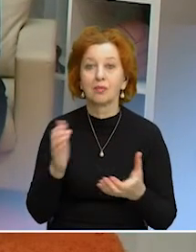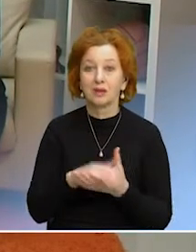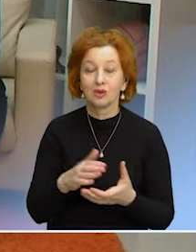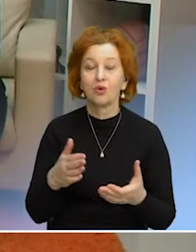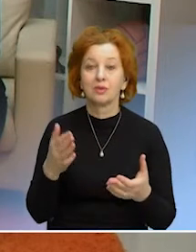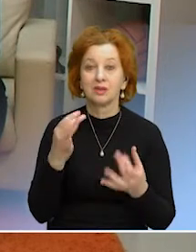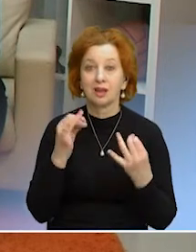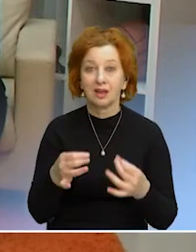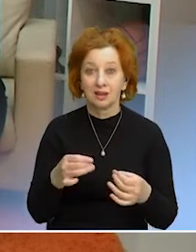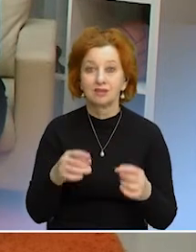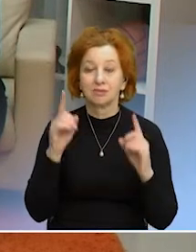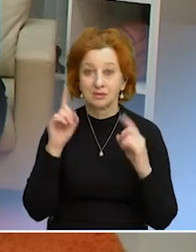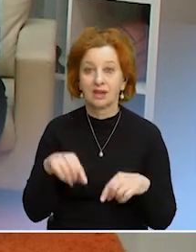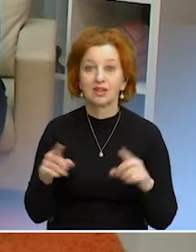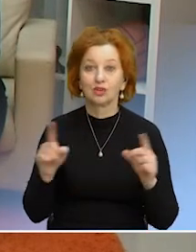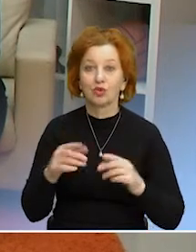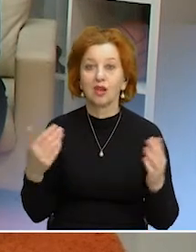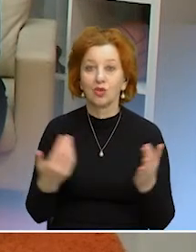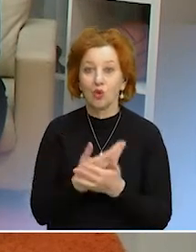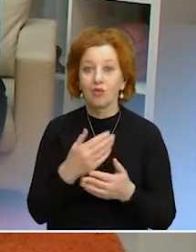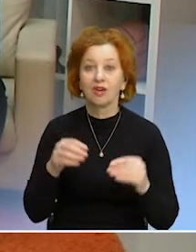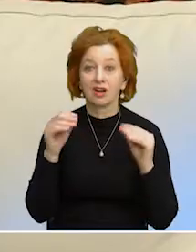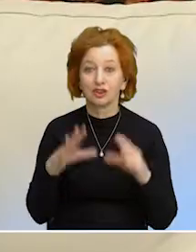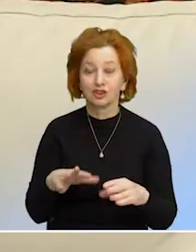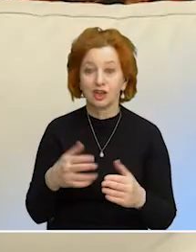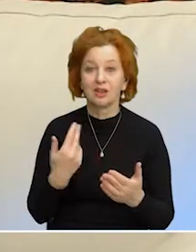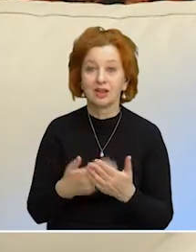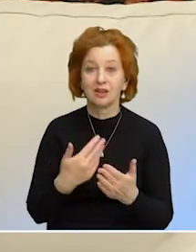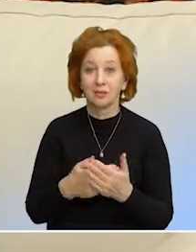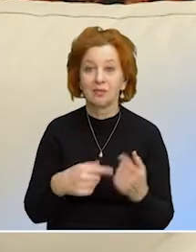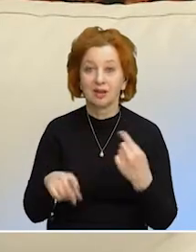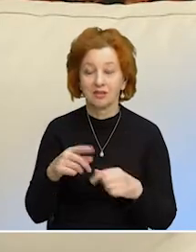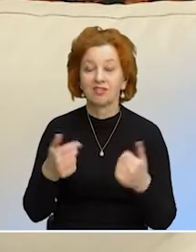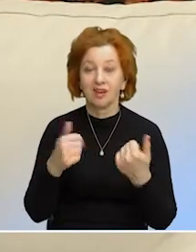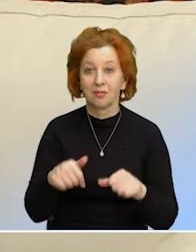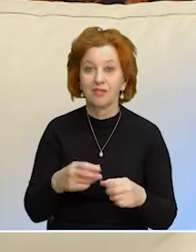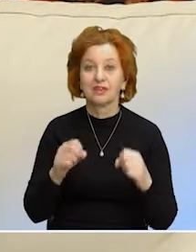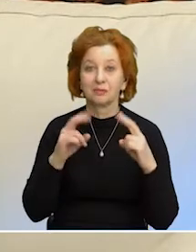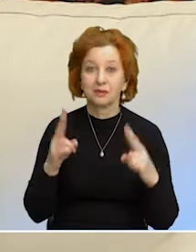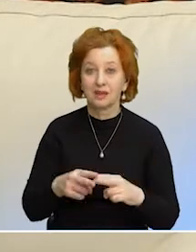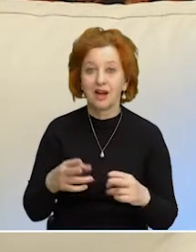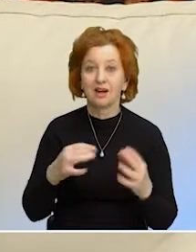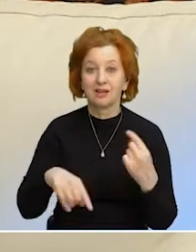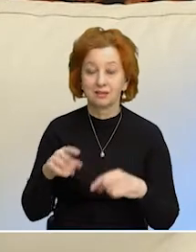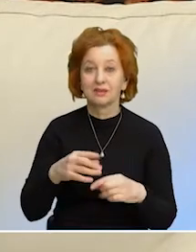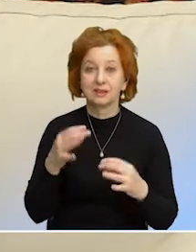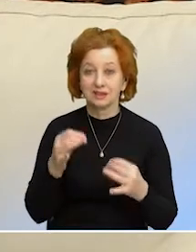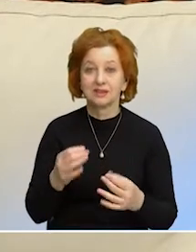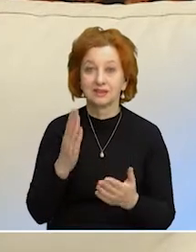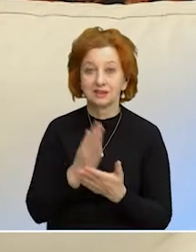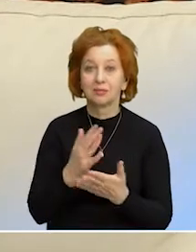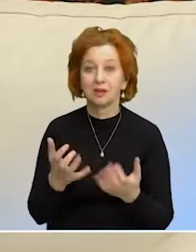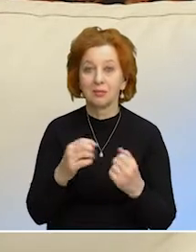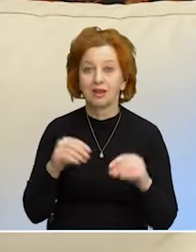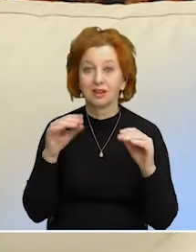познакомиться. Если не согласны, то думать о каких-то других решениях. Например, формировать на специальном счете свои фонды капитального ремонта,